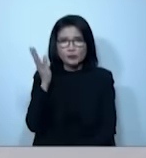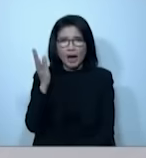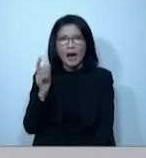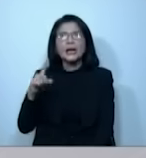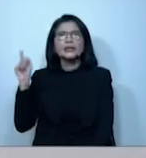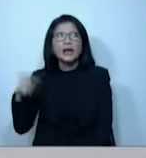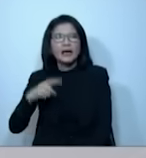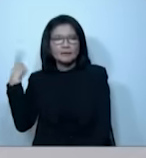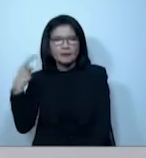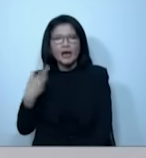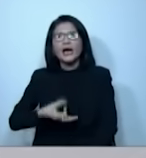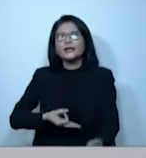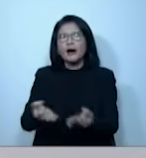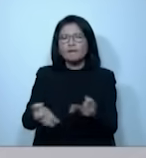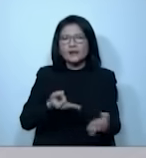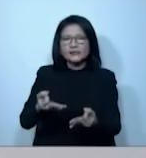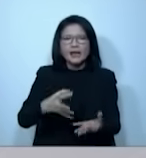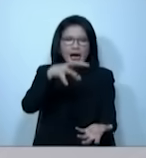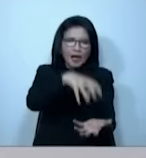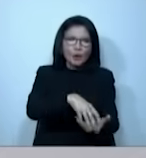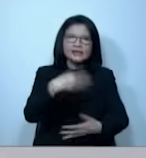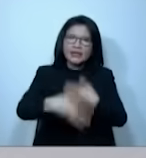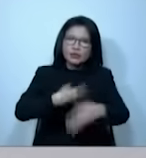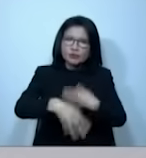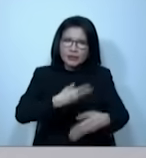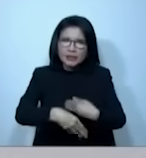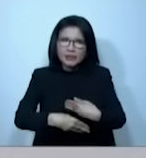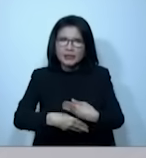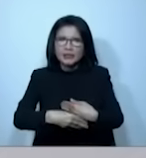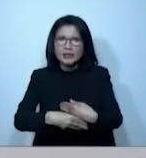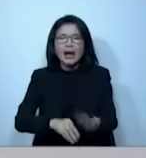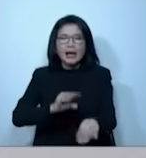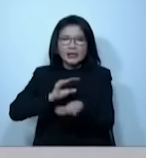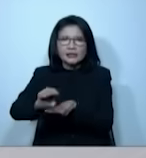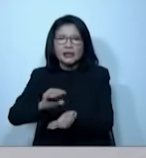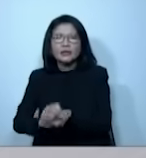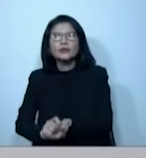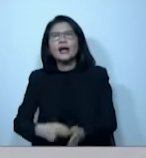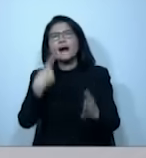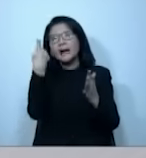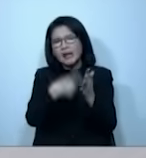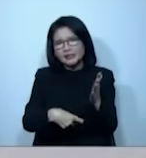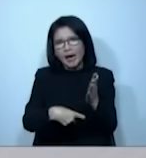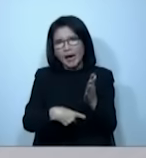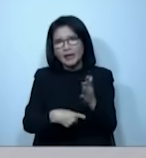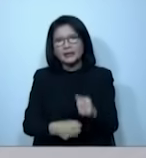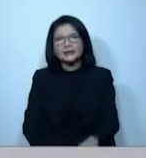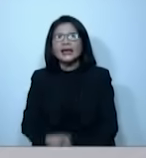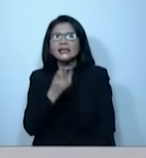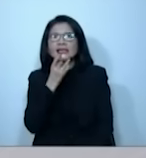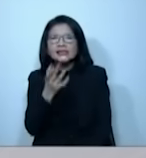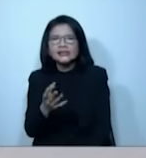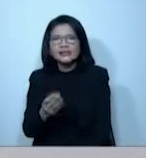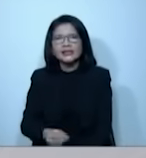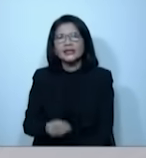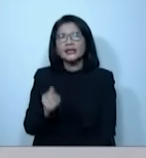pemerintah dengan fasilitasi Kawasan Industri Umpama insentif pajak Umpama kemudahan perizinan eof